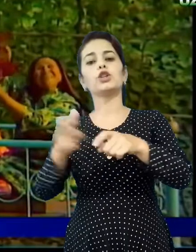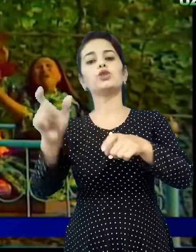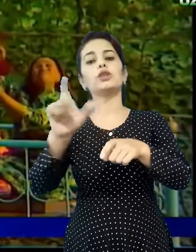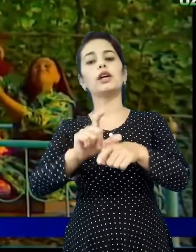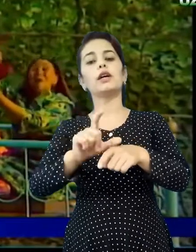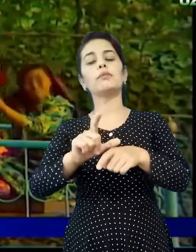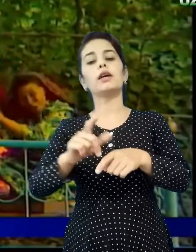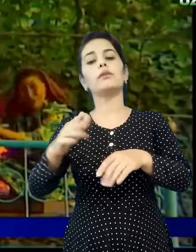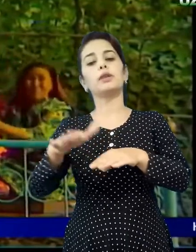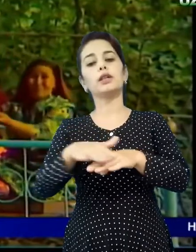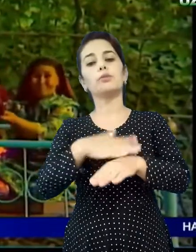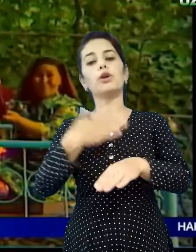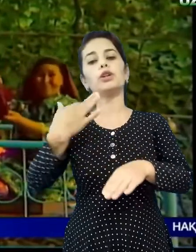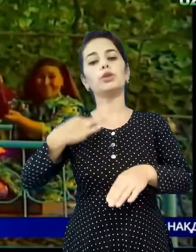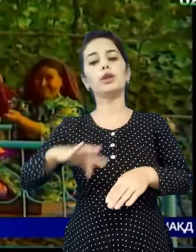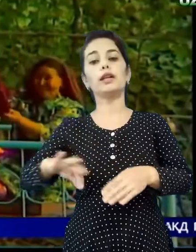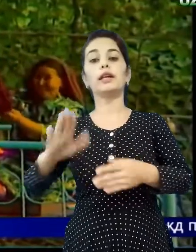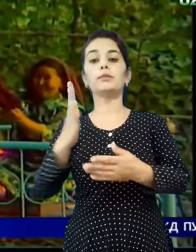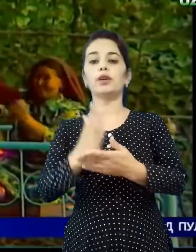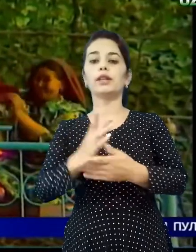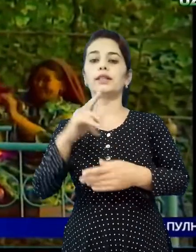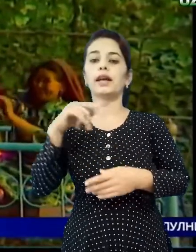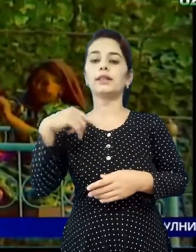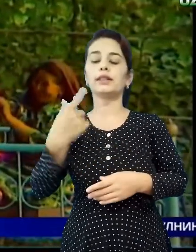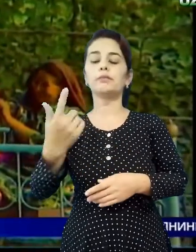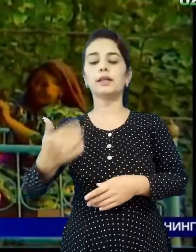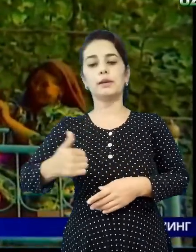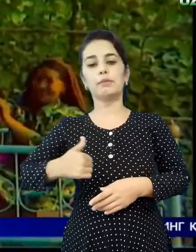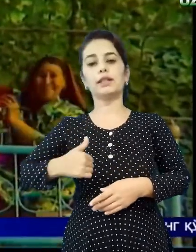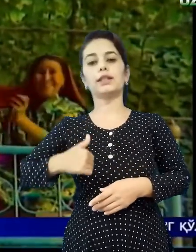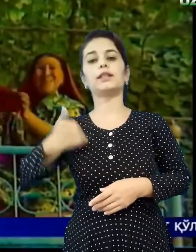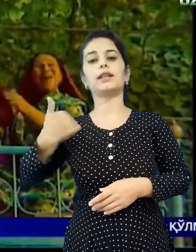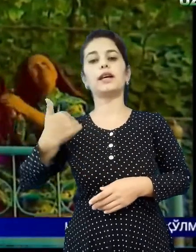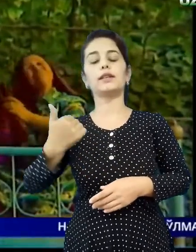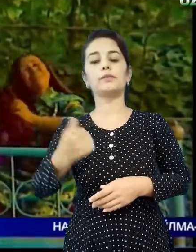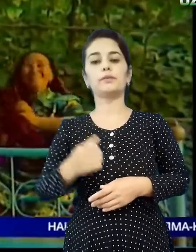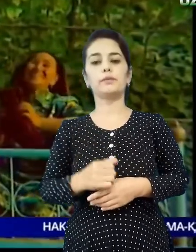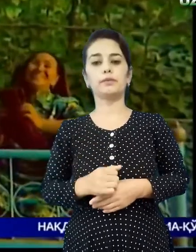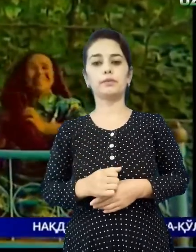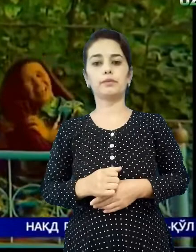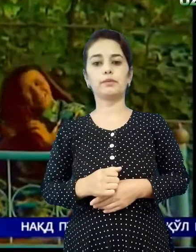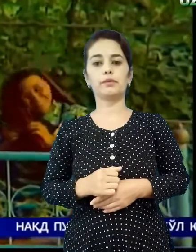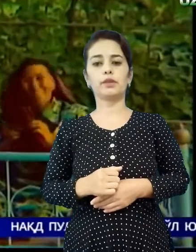Qo'shnilarga juda ham mehribon o'g'illari borligini aytib maqtanadilar.